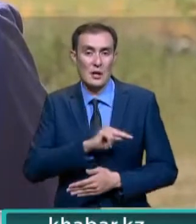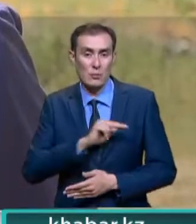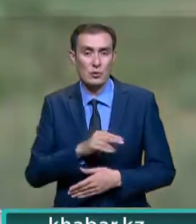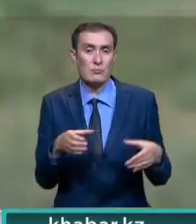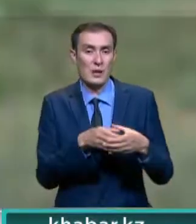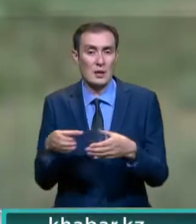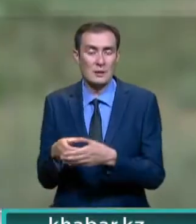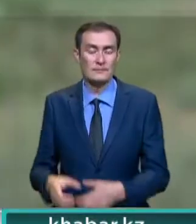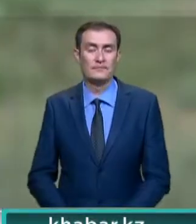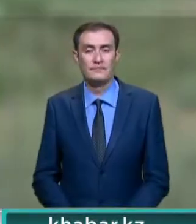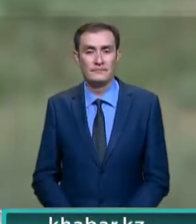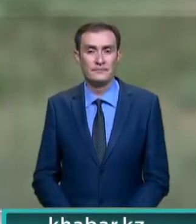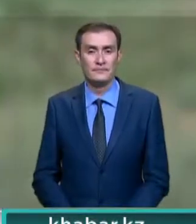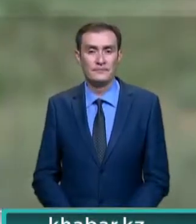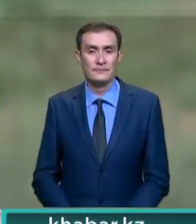бригады.